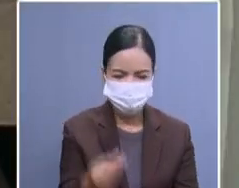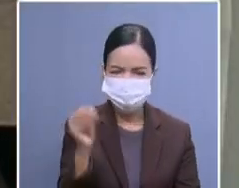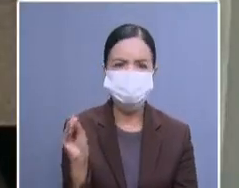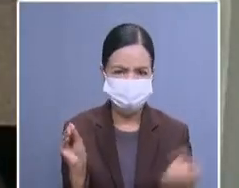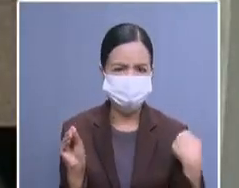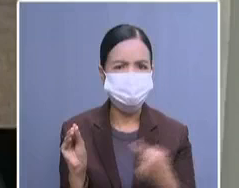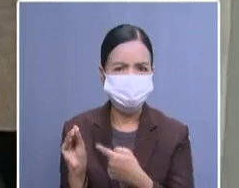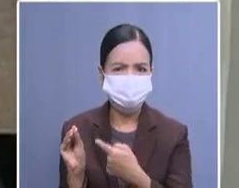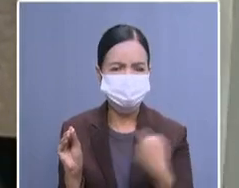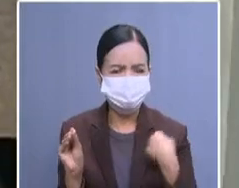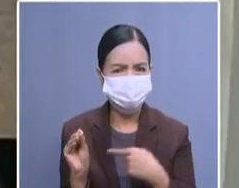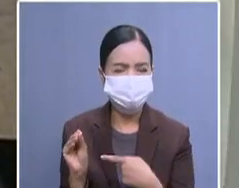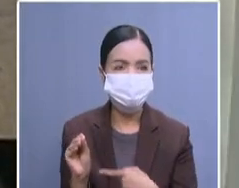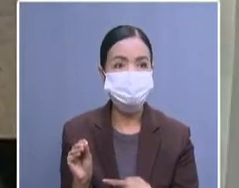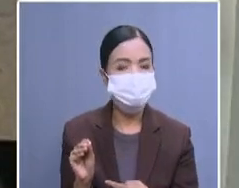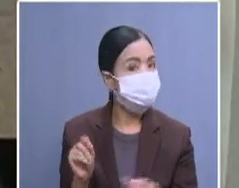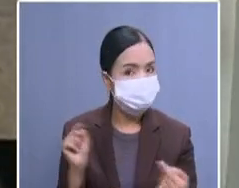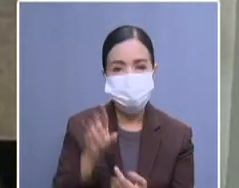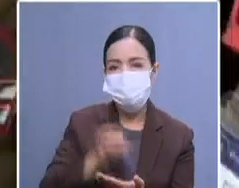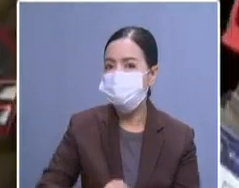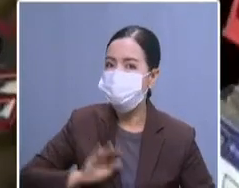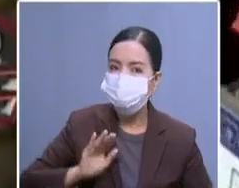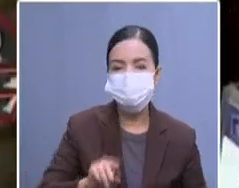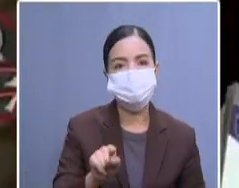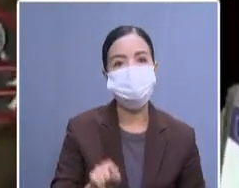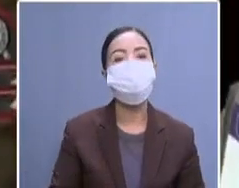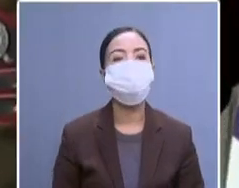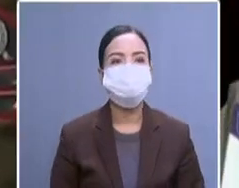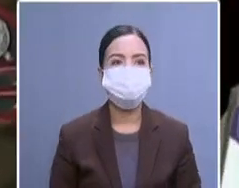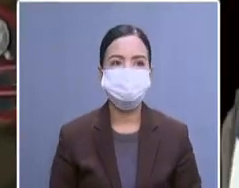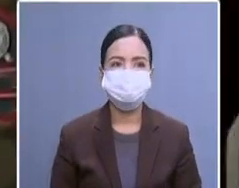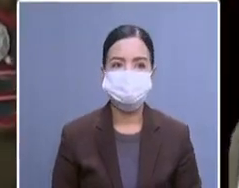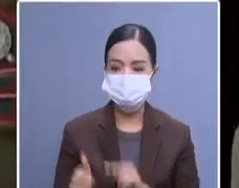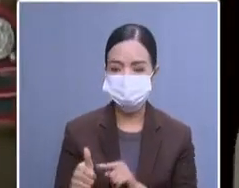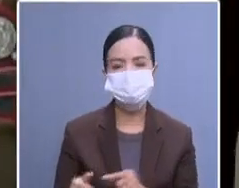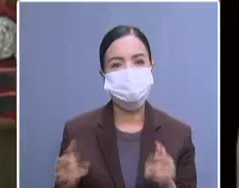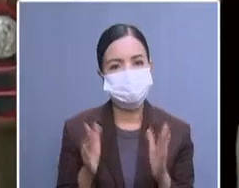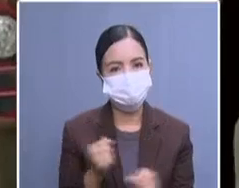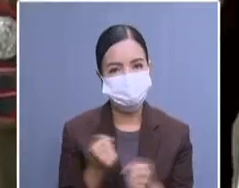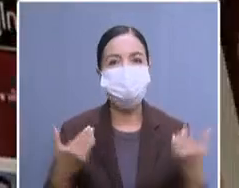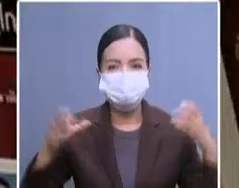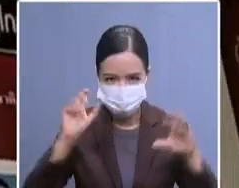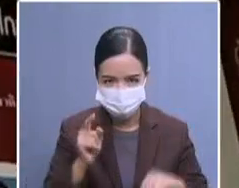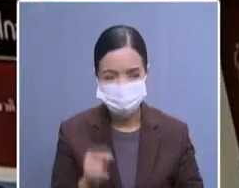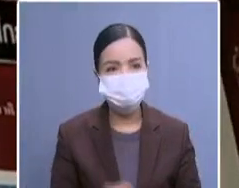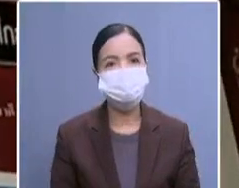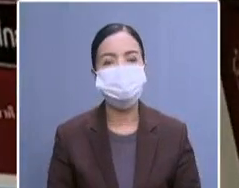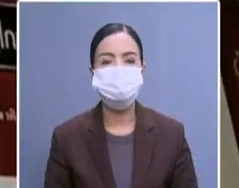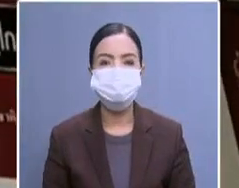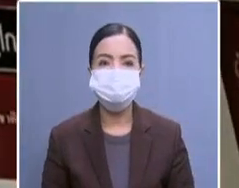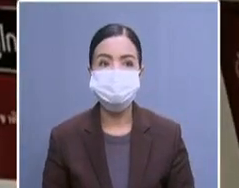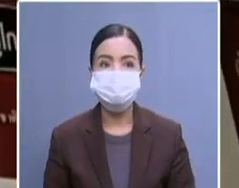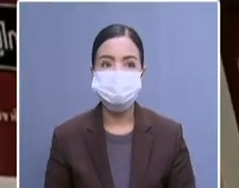องทั้งนี้เนี่ยรูปใบดังกล่าวเนี่ยตรงกับข้อมูลของชุดสืบสวนด้วยว่าเป็นเจ้าหน้าที่รัฐจริงด้วยนะคะนายเล็กและผู้เสียหายก็ยังเปิดเผยด้วยว่